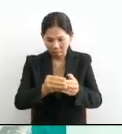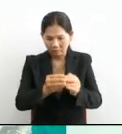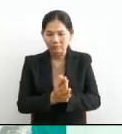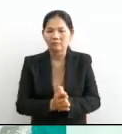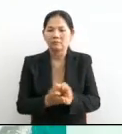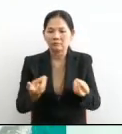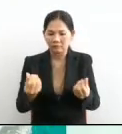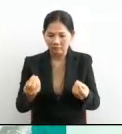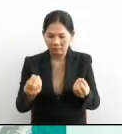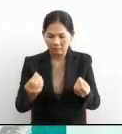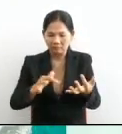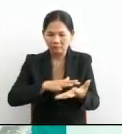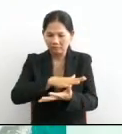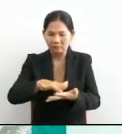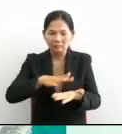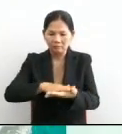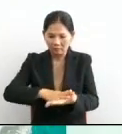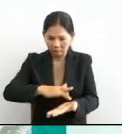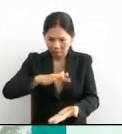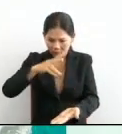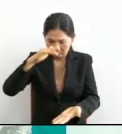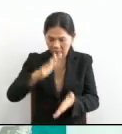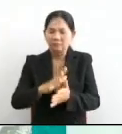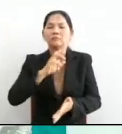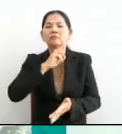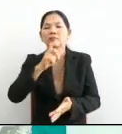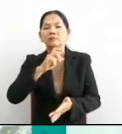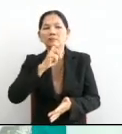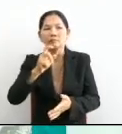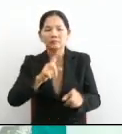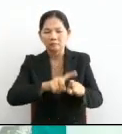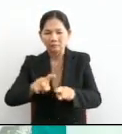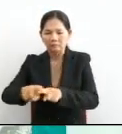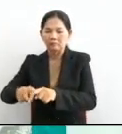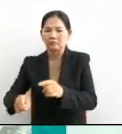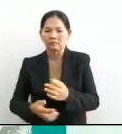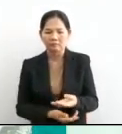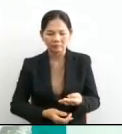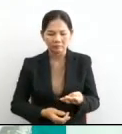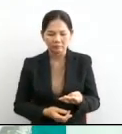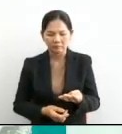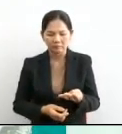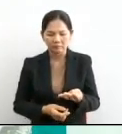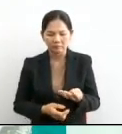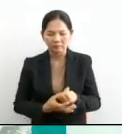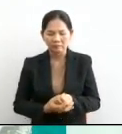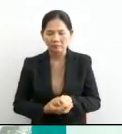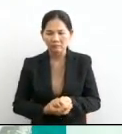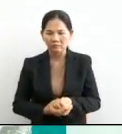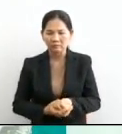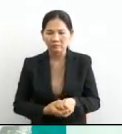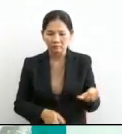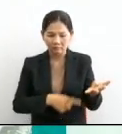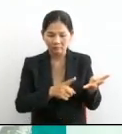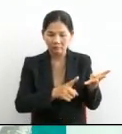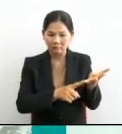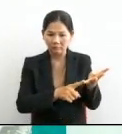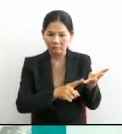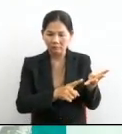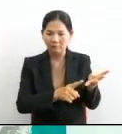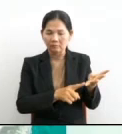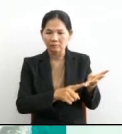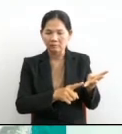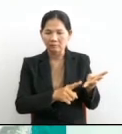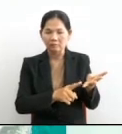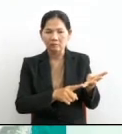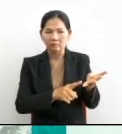bì đáy liê bó rứ lô hạ thiệt xếng xình chà cà chà lấy con mực cà